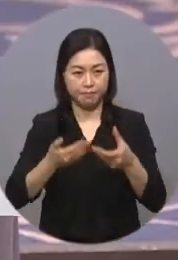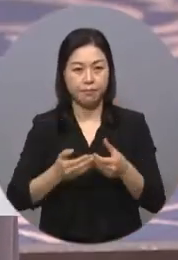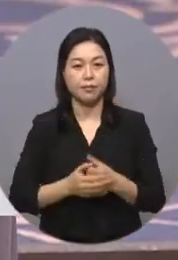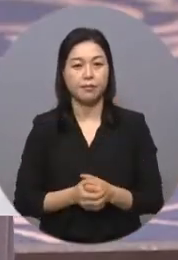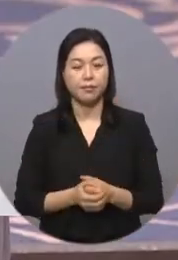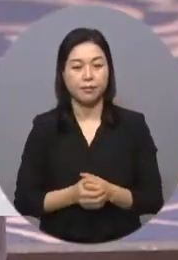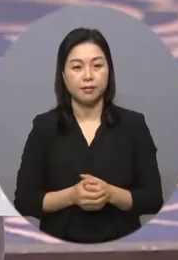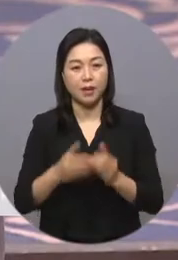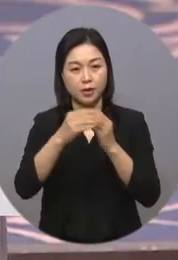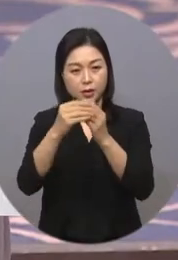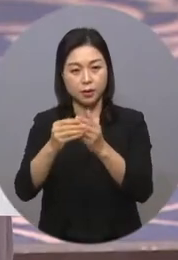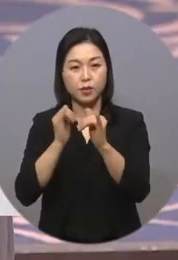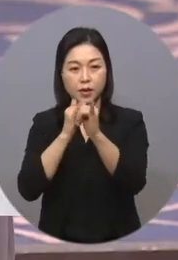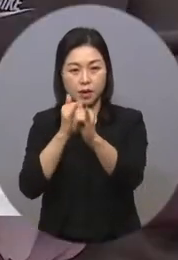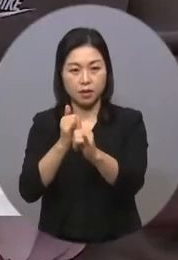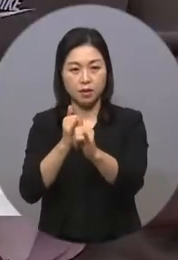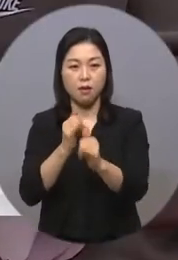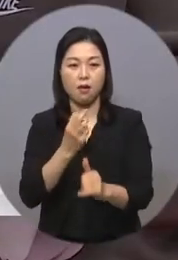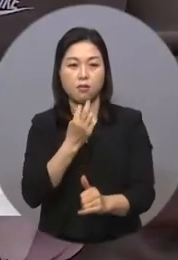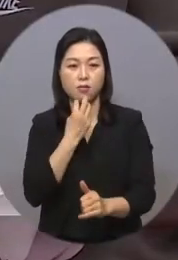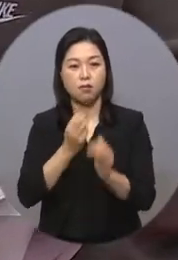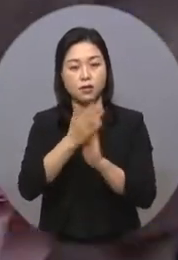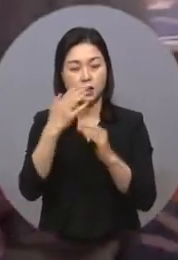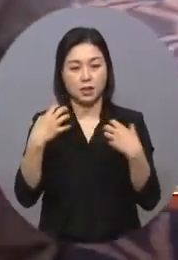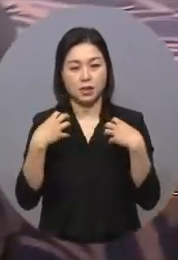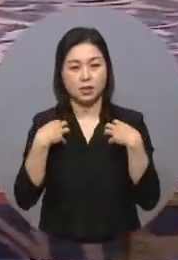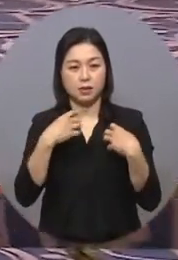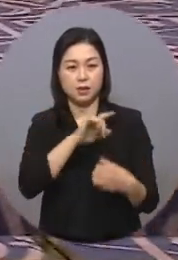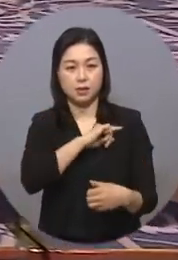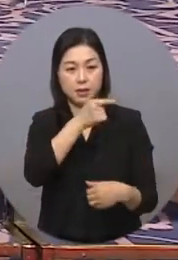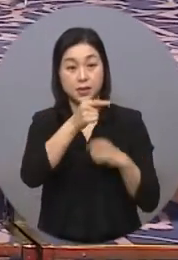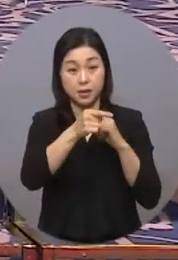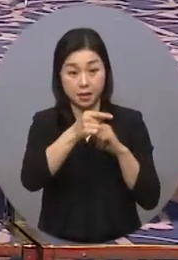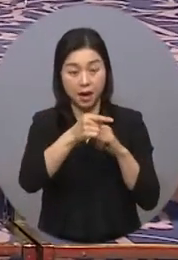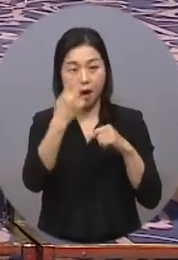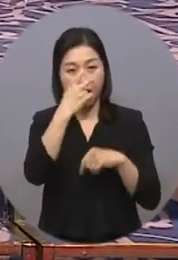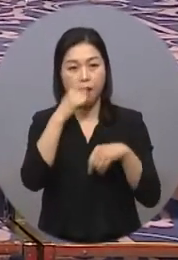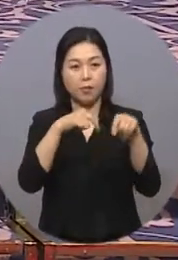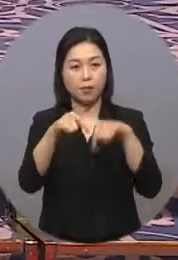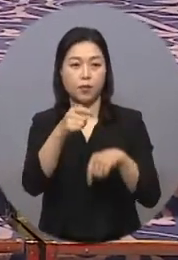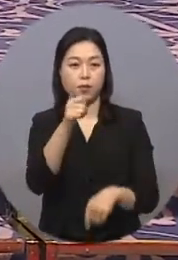또한 지도자상에는 서울시청의 우승을 이끈 김영무 감독이 선정됐습니다.